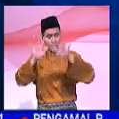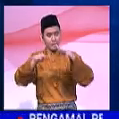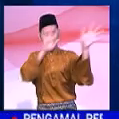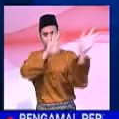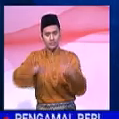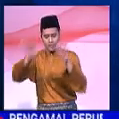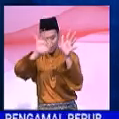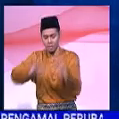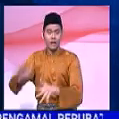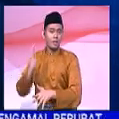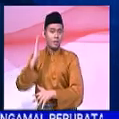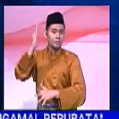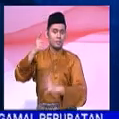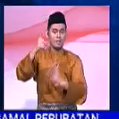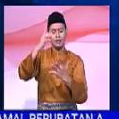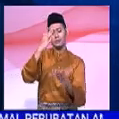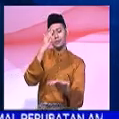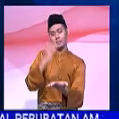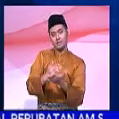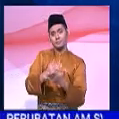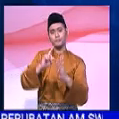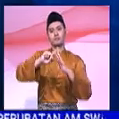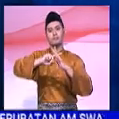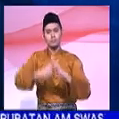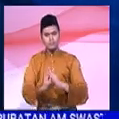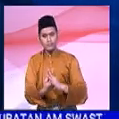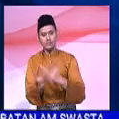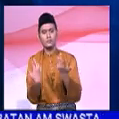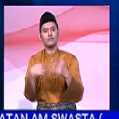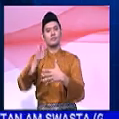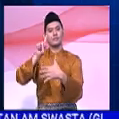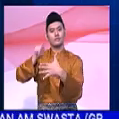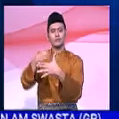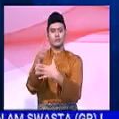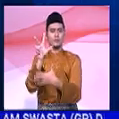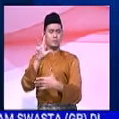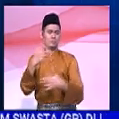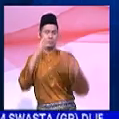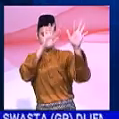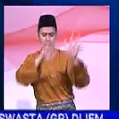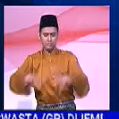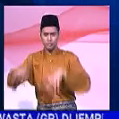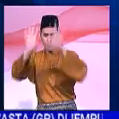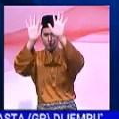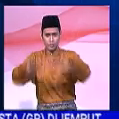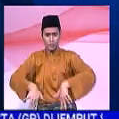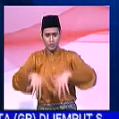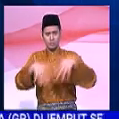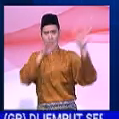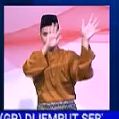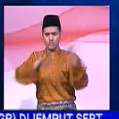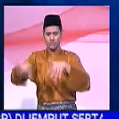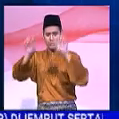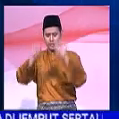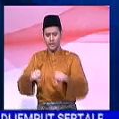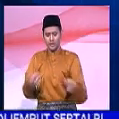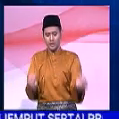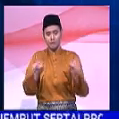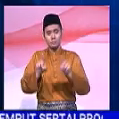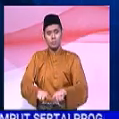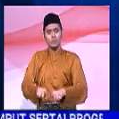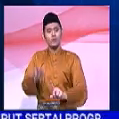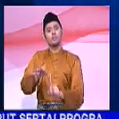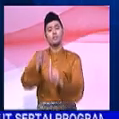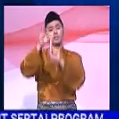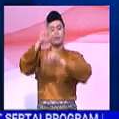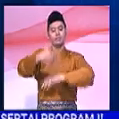pada pertengahan Mac ini. Dalam tempoh ini, keadaan hujan lebat beserta ribut petir dan juga angin kencang boleh berlaku terutamanya melibatkan